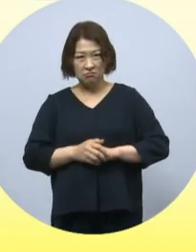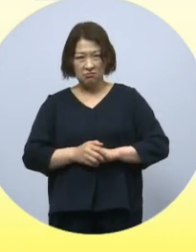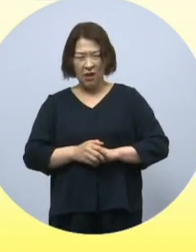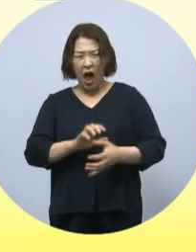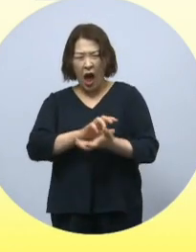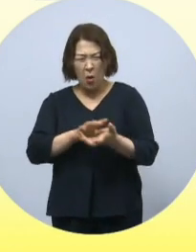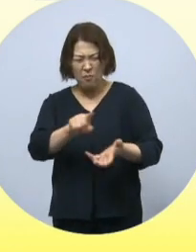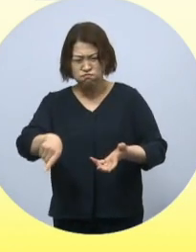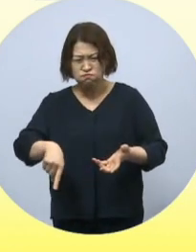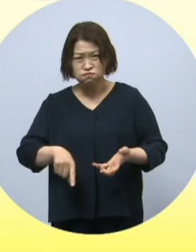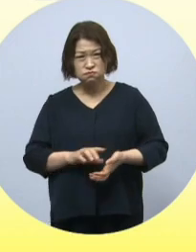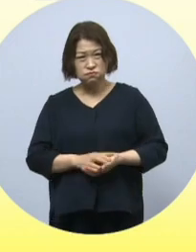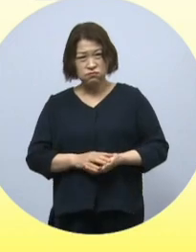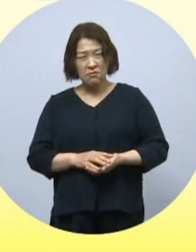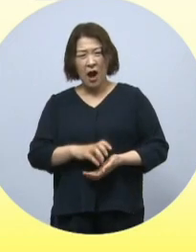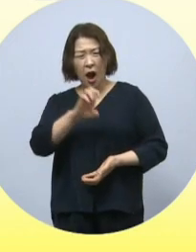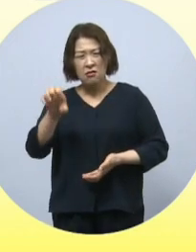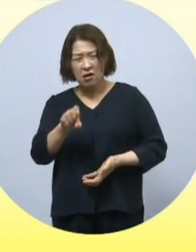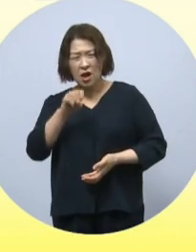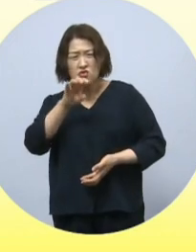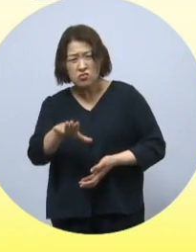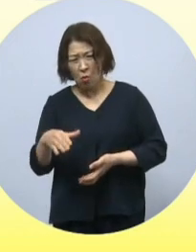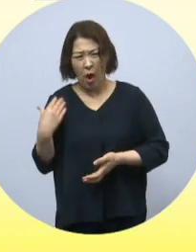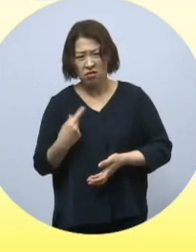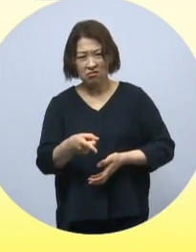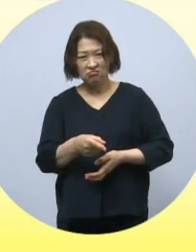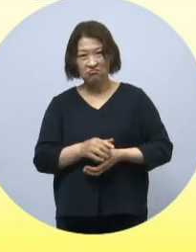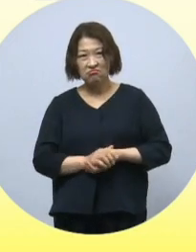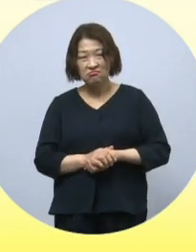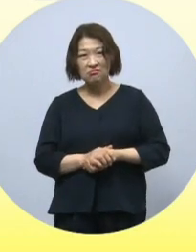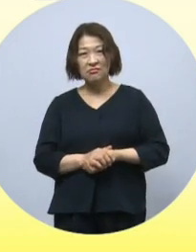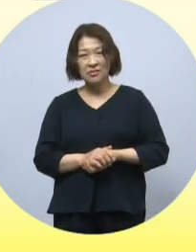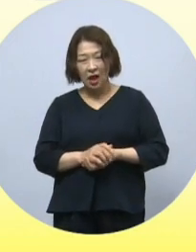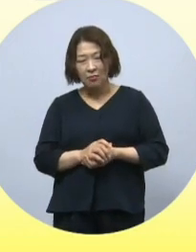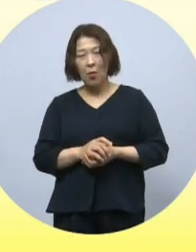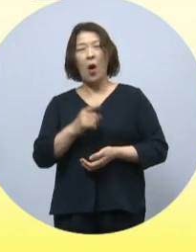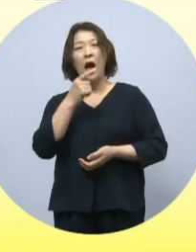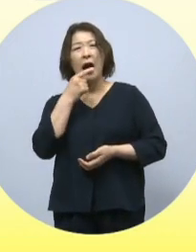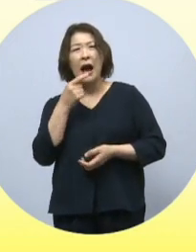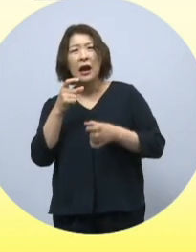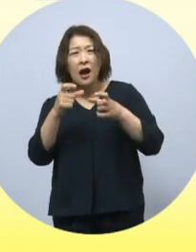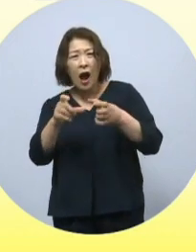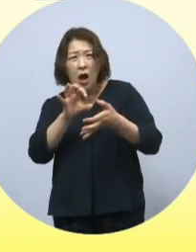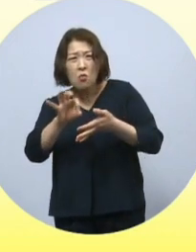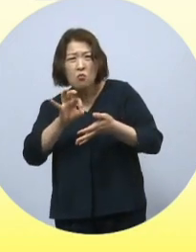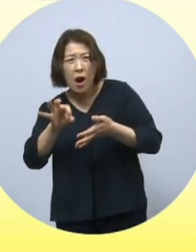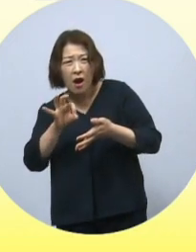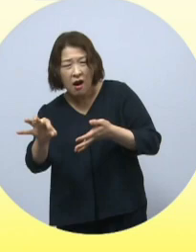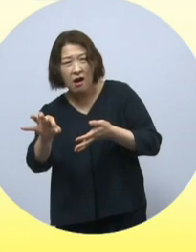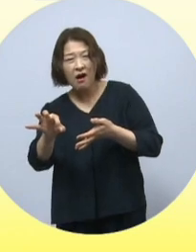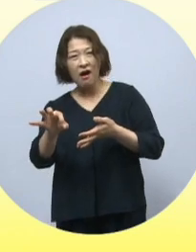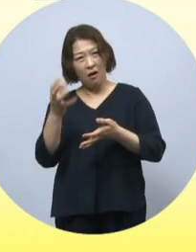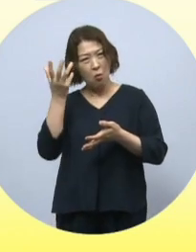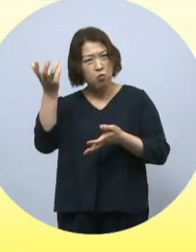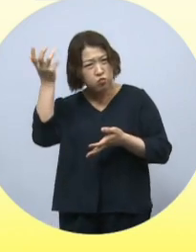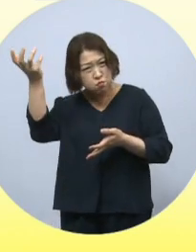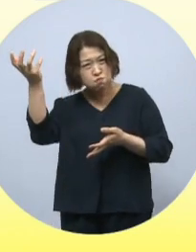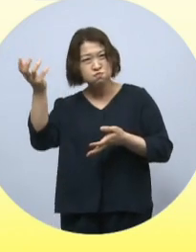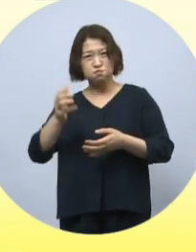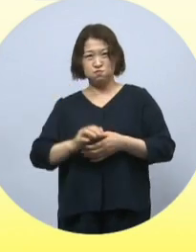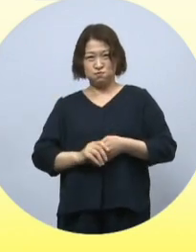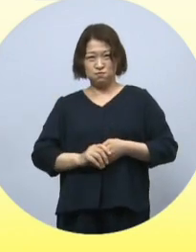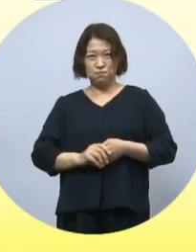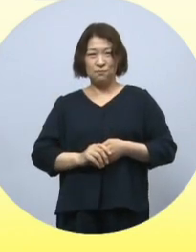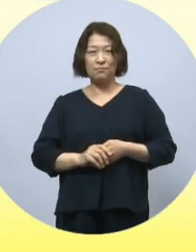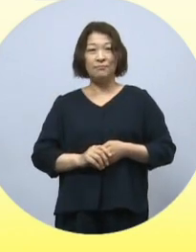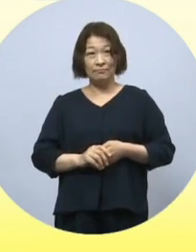んなに泡だらけにして何回言ったらわかるのと、矢継ぎ早に赤カードを繰り出してしまいそうな場面です